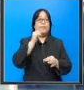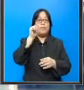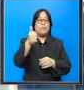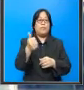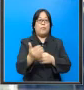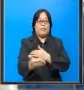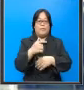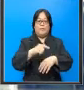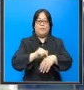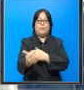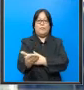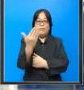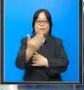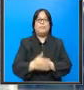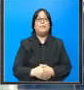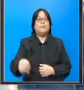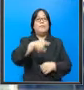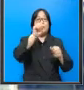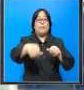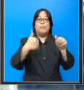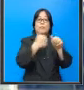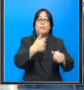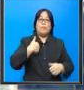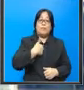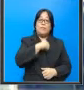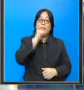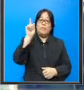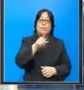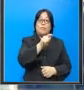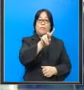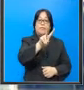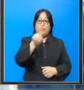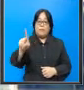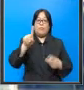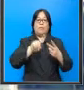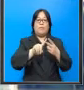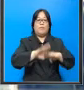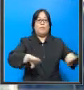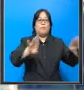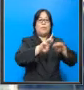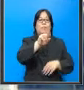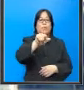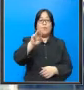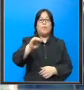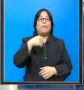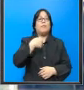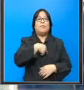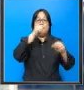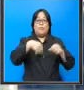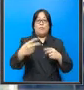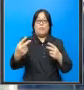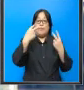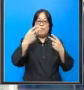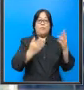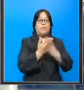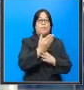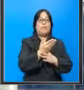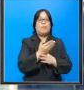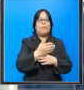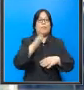pandangan dapat dia bawa menteri berkenaan dengan butiran kosong 8004 kulit Sungai